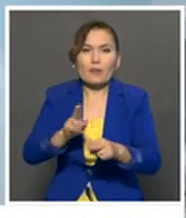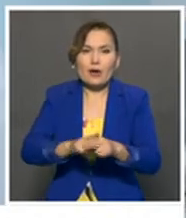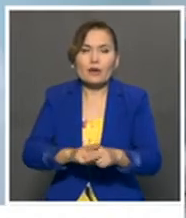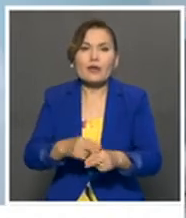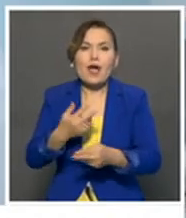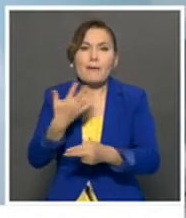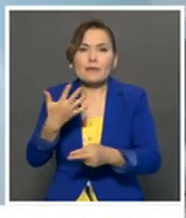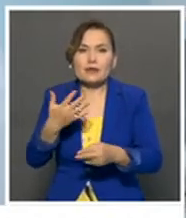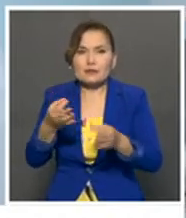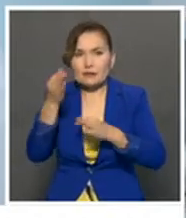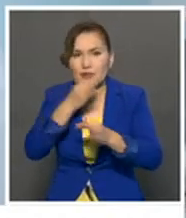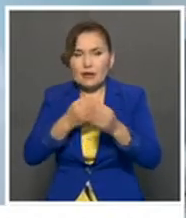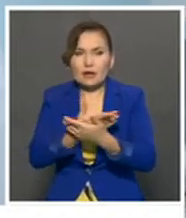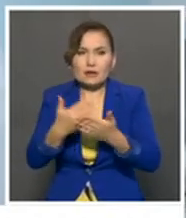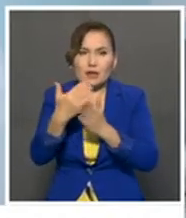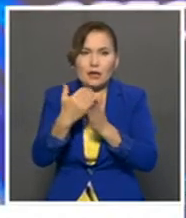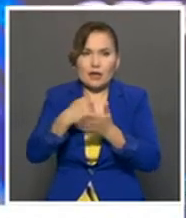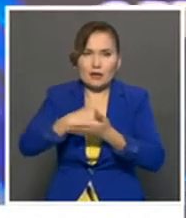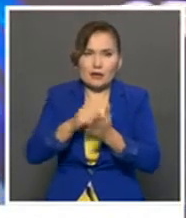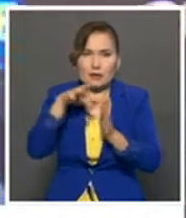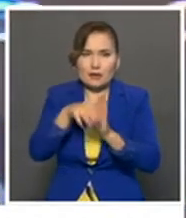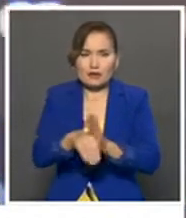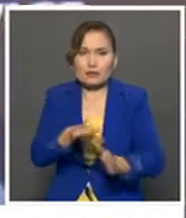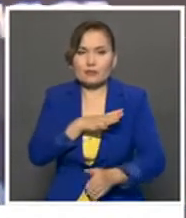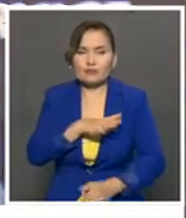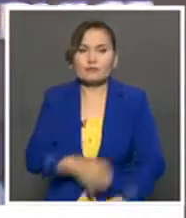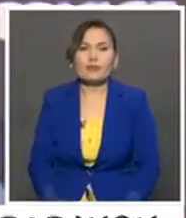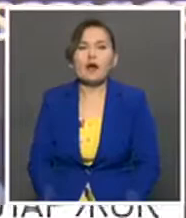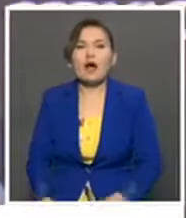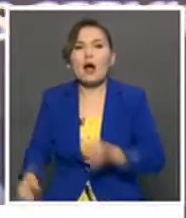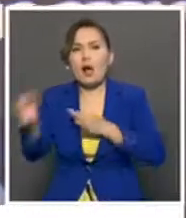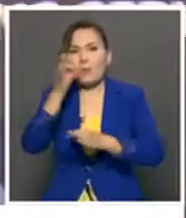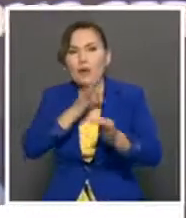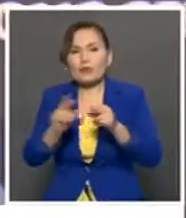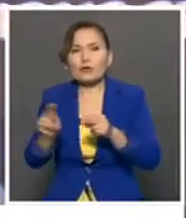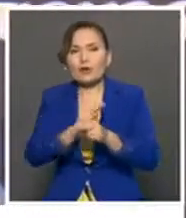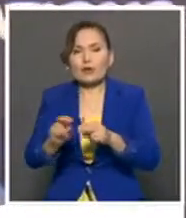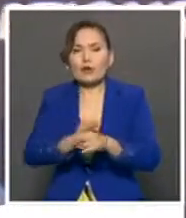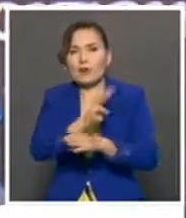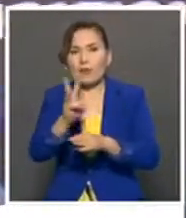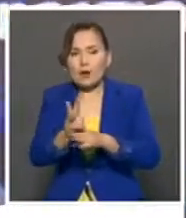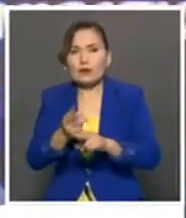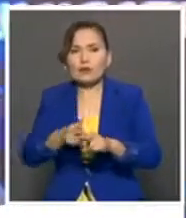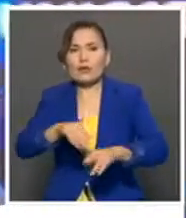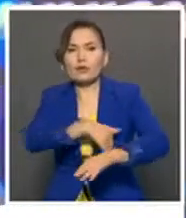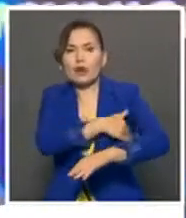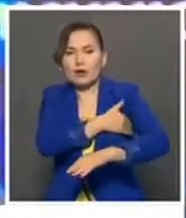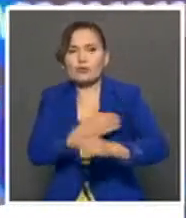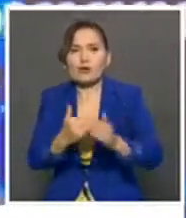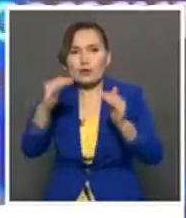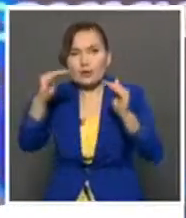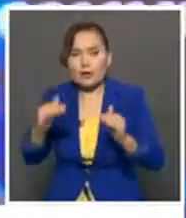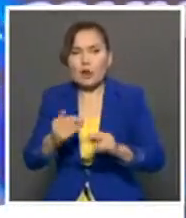түрі енгізілген. Данные препараты. Амбулаториялық дәрі-дәрмекпен қамту тізіміне ыстық сүретін препараттардан парацетамол